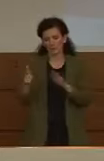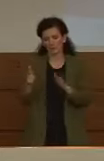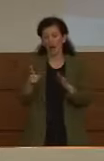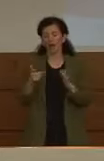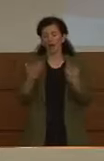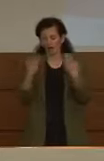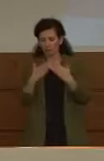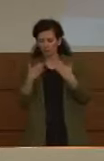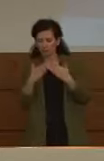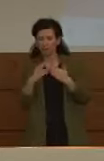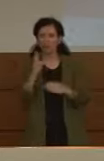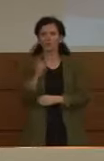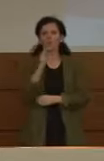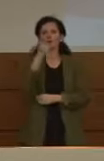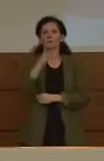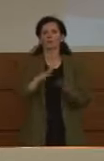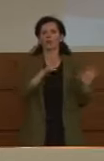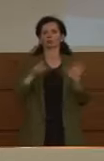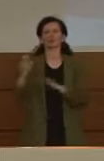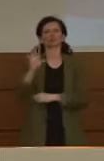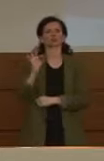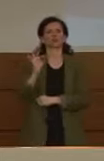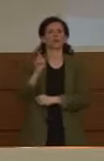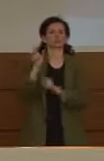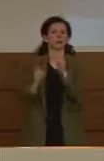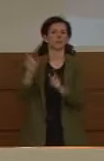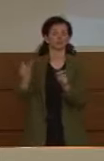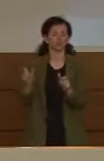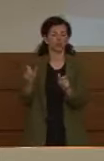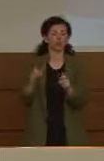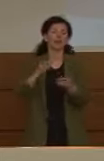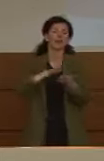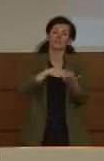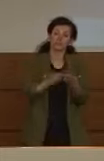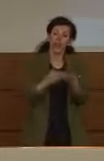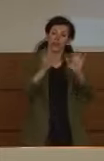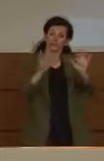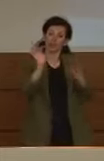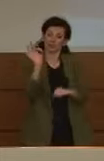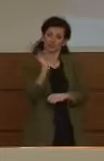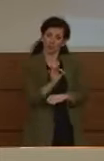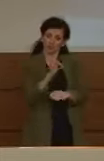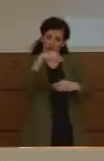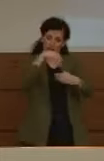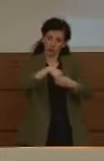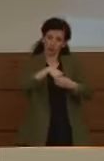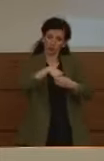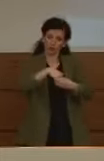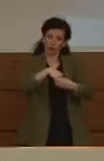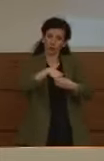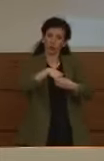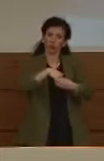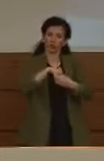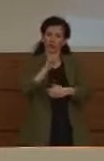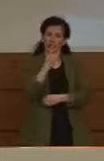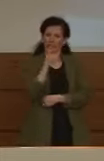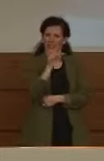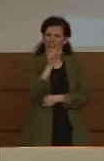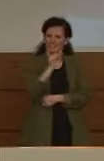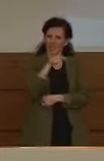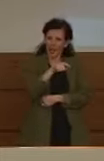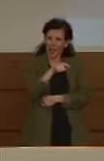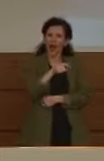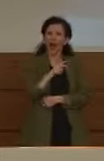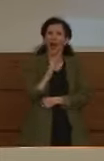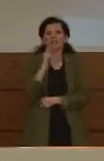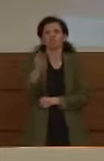1.850 persone cioè un 10 per cento dei residenti nelle comunità appunto che hanno risposto